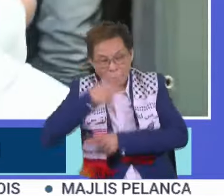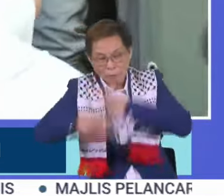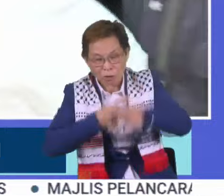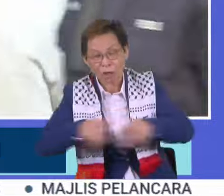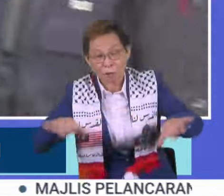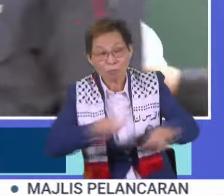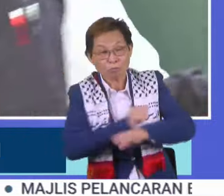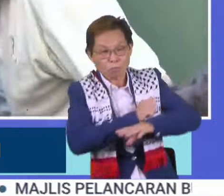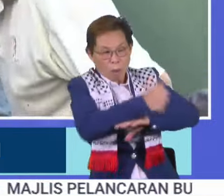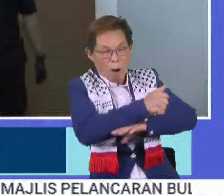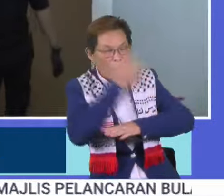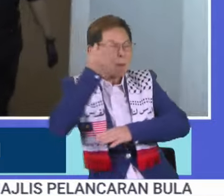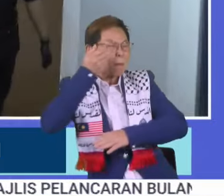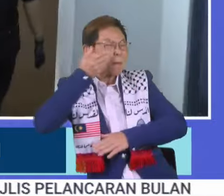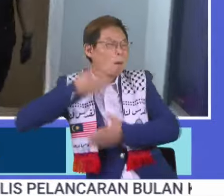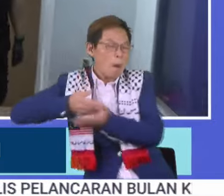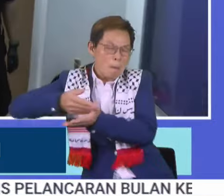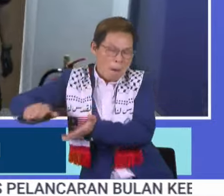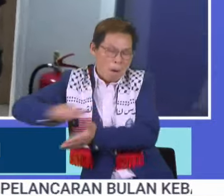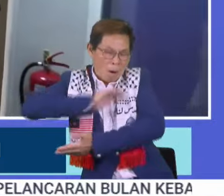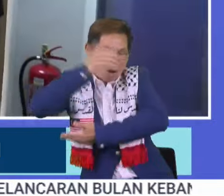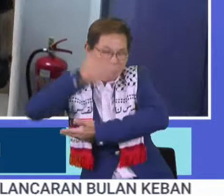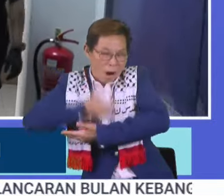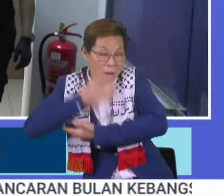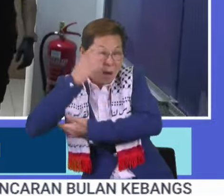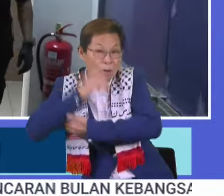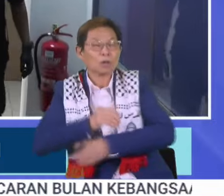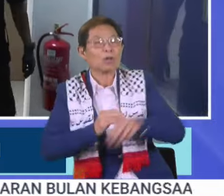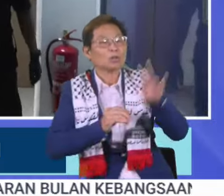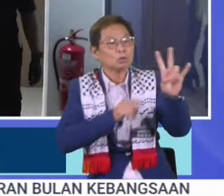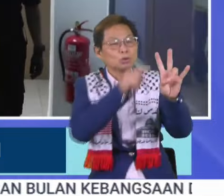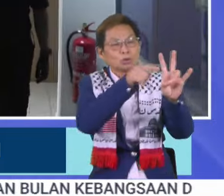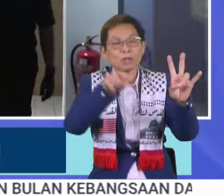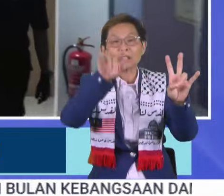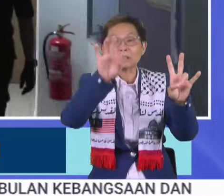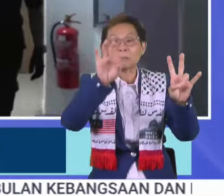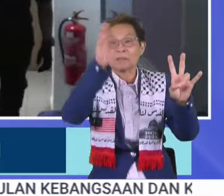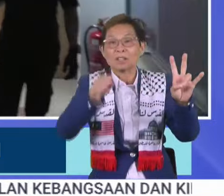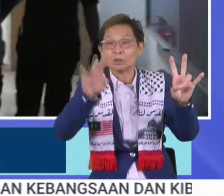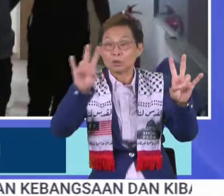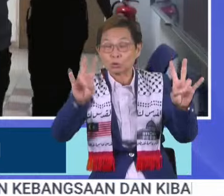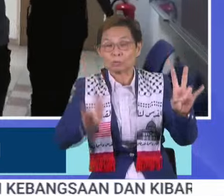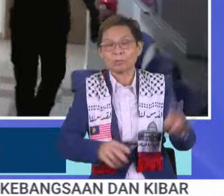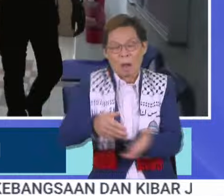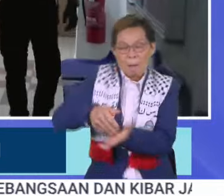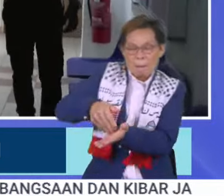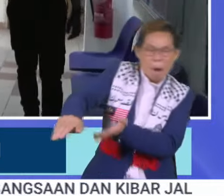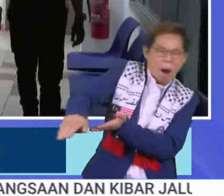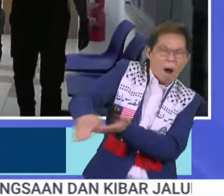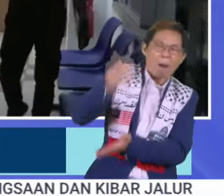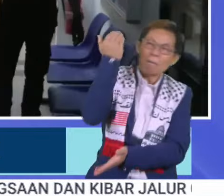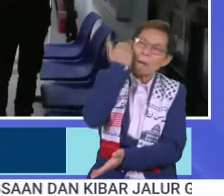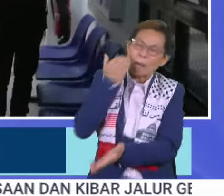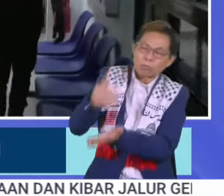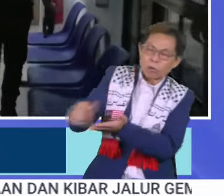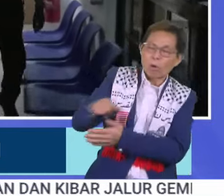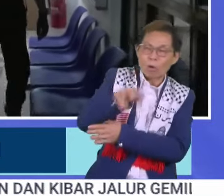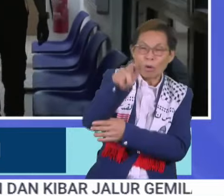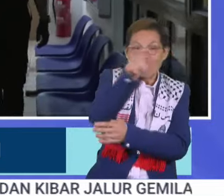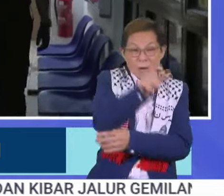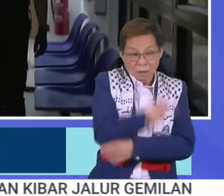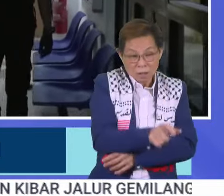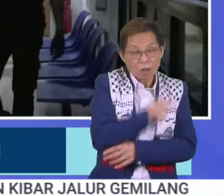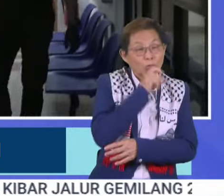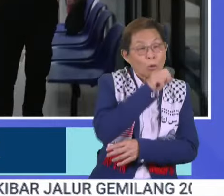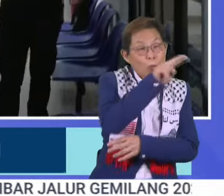didakwa melakukan pengabaian terhadap anak lelakinya antara 7 hingga 9 Julai lalu. Penolakan itu susulan tertuduh berusia 56